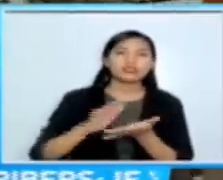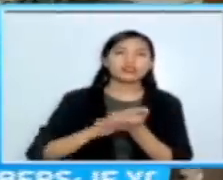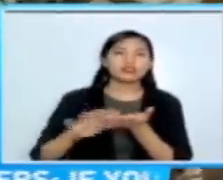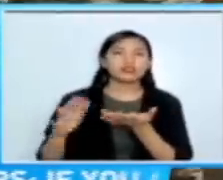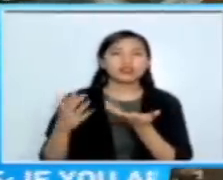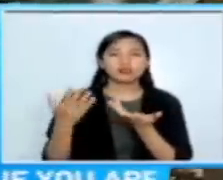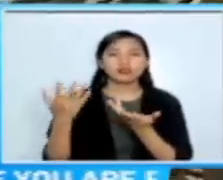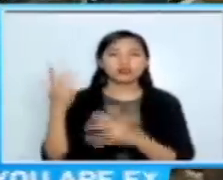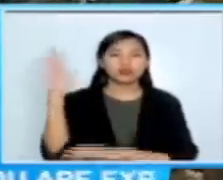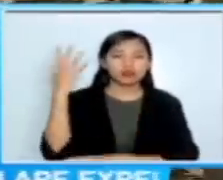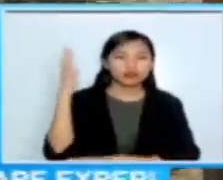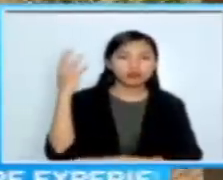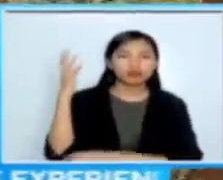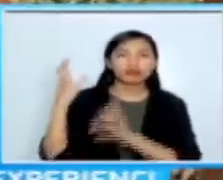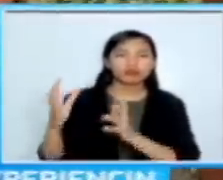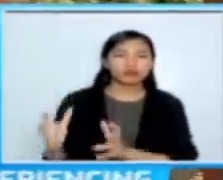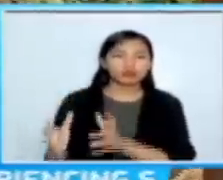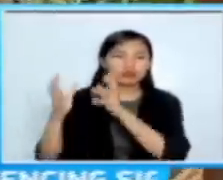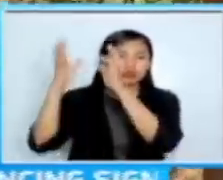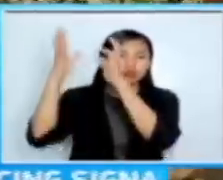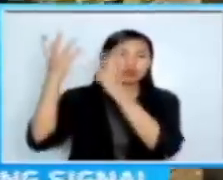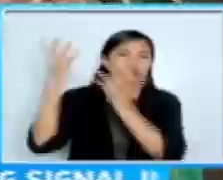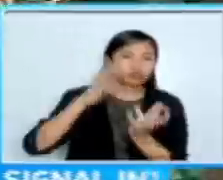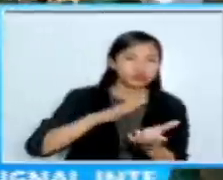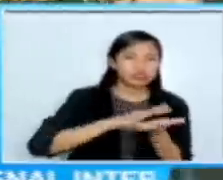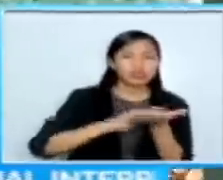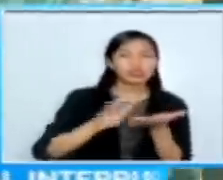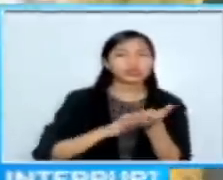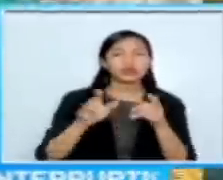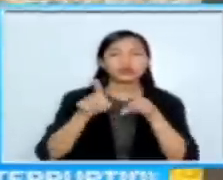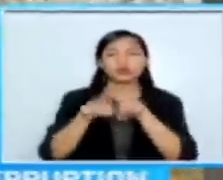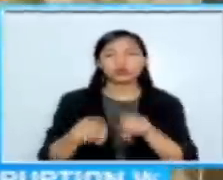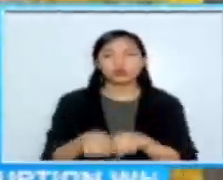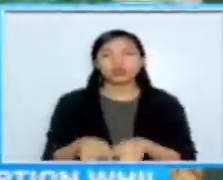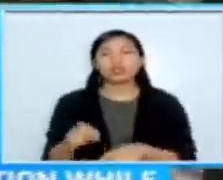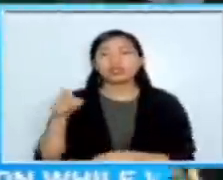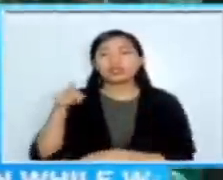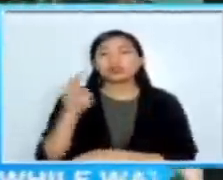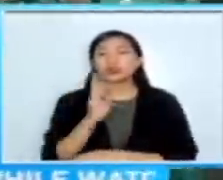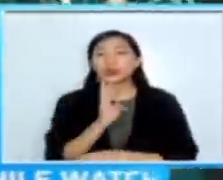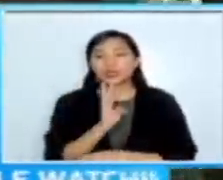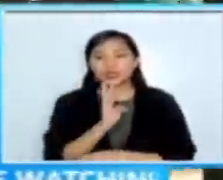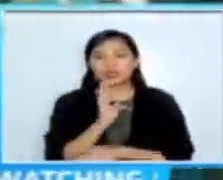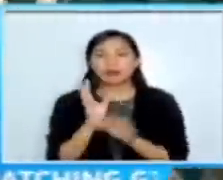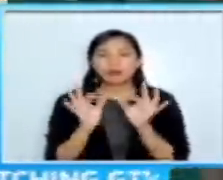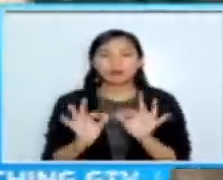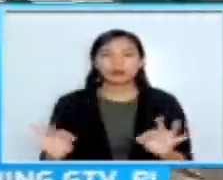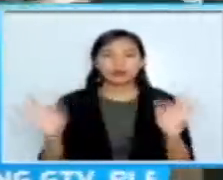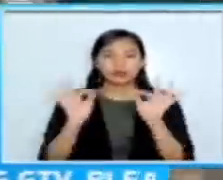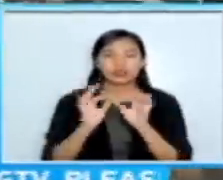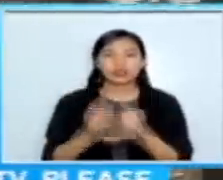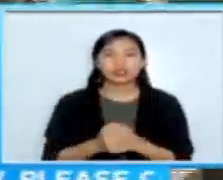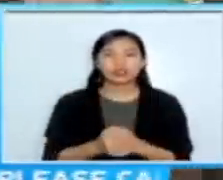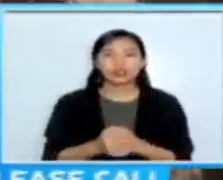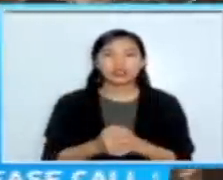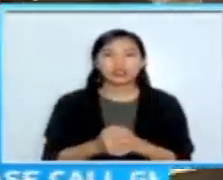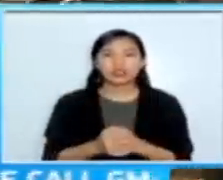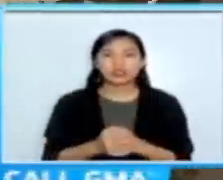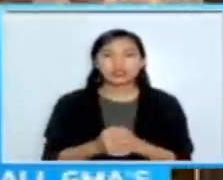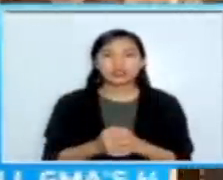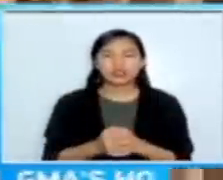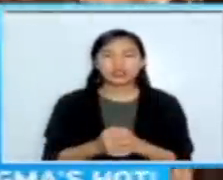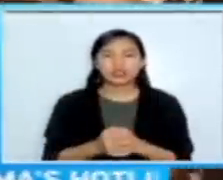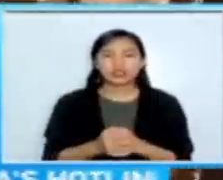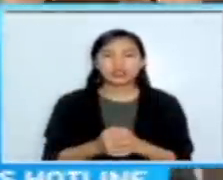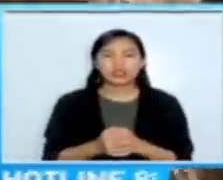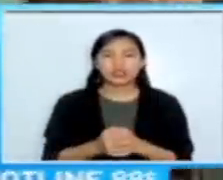saka signal. Yung tubig, tingin ko po mas mahalaga kung ako ang tatanungin. Hindi po yung totoong tubig, yung po water